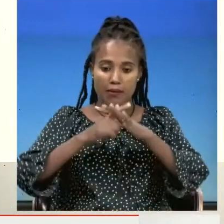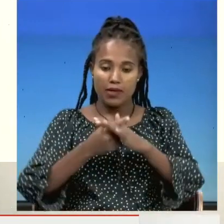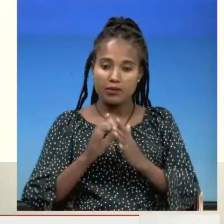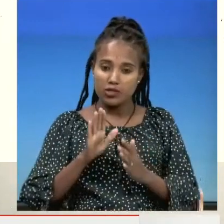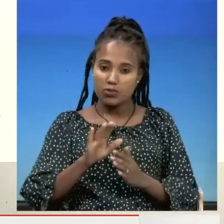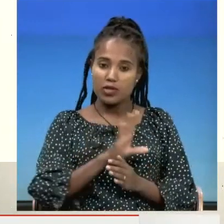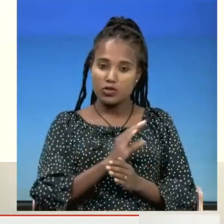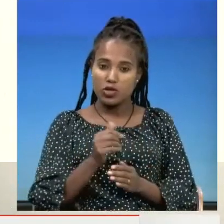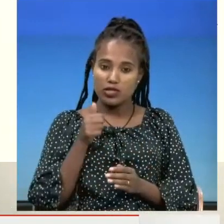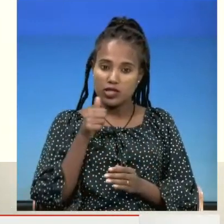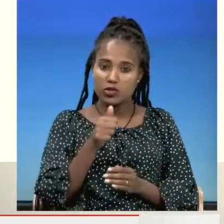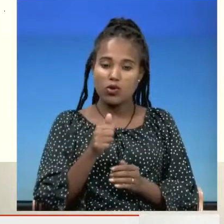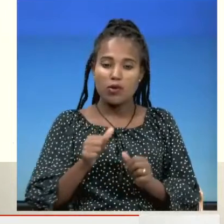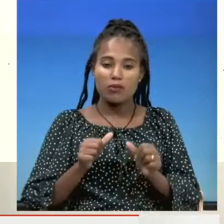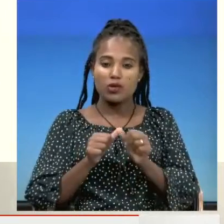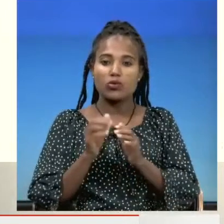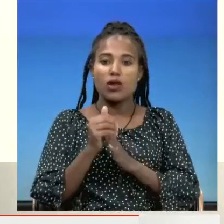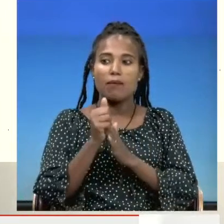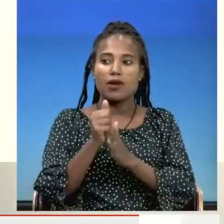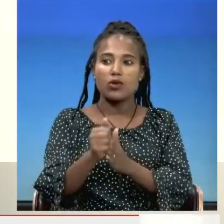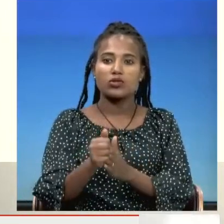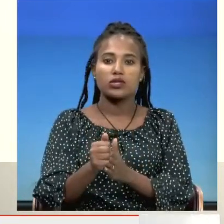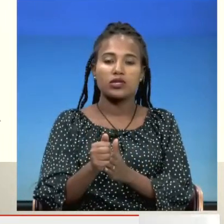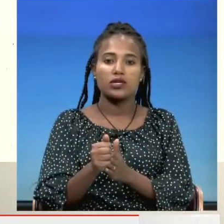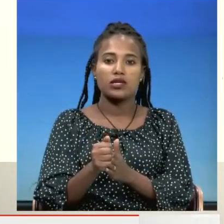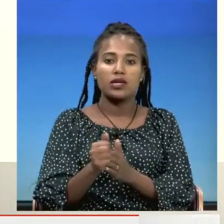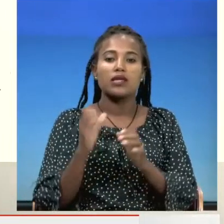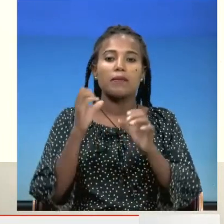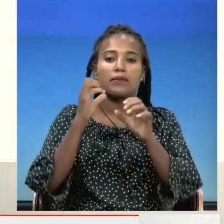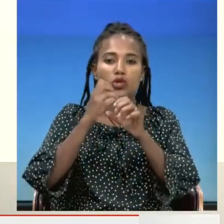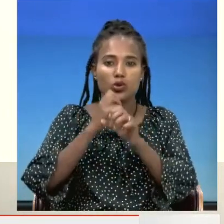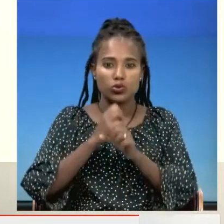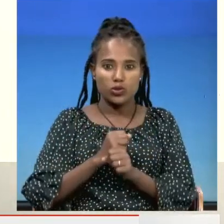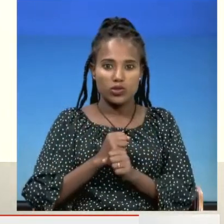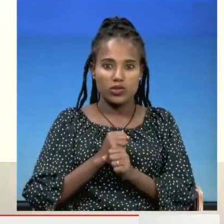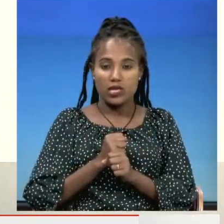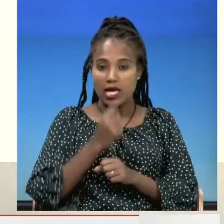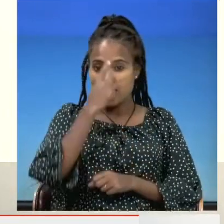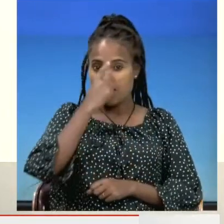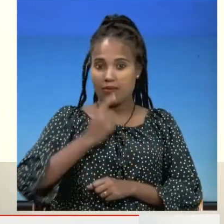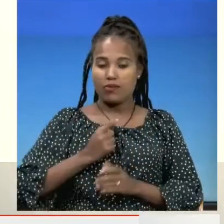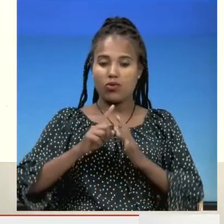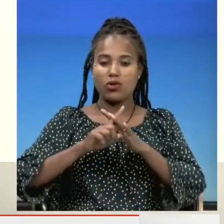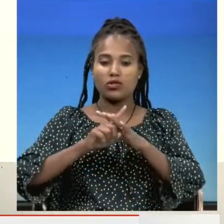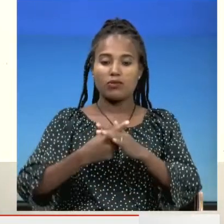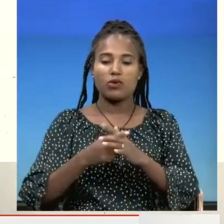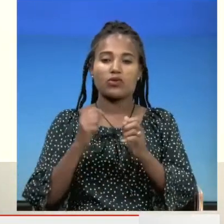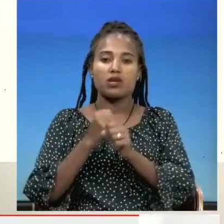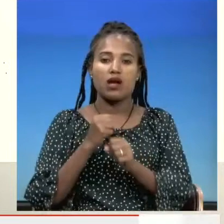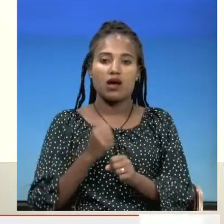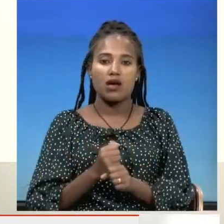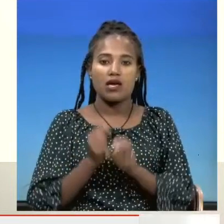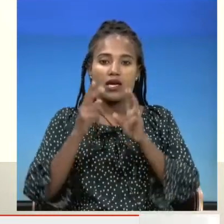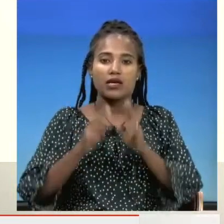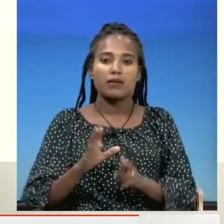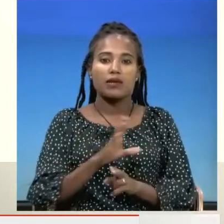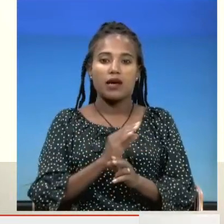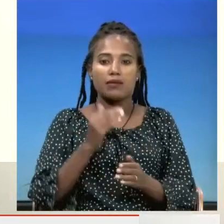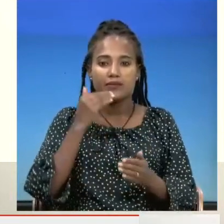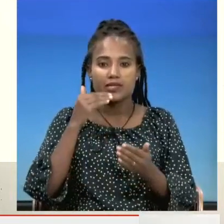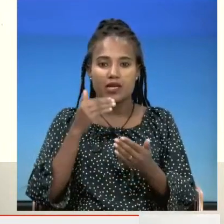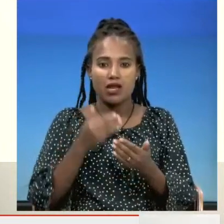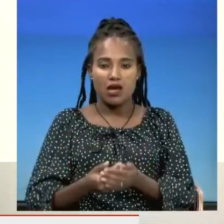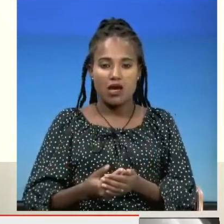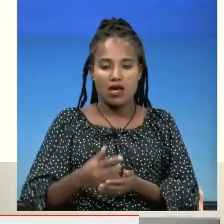በማስጀመራቸውና ከእሳቸው የሚቀጥሉ አመራሮች እንደሚጨርሱት ተማምነው ለጀመሩት ስራ ክብርና